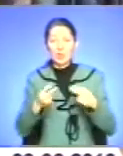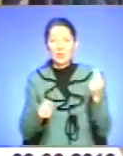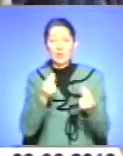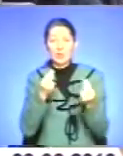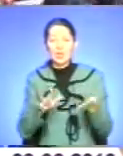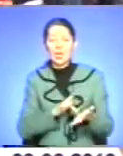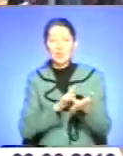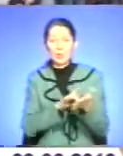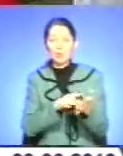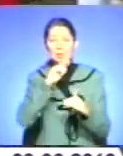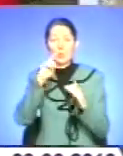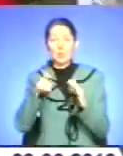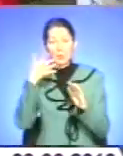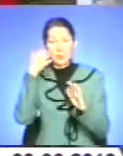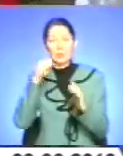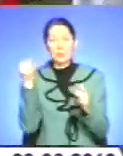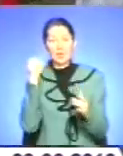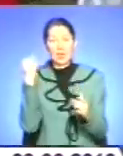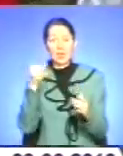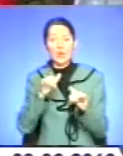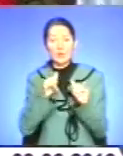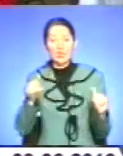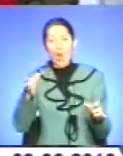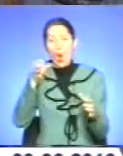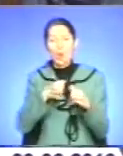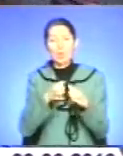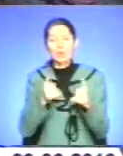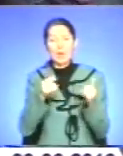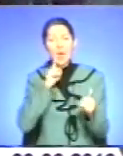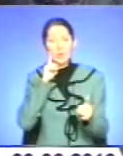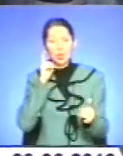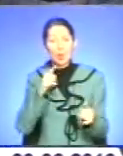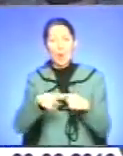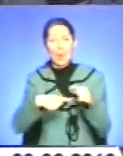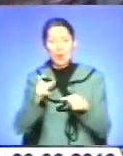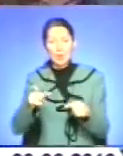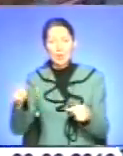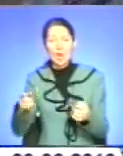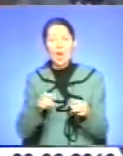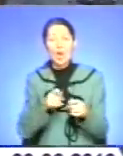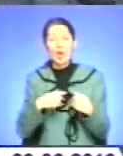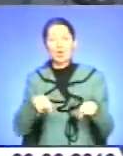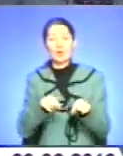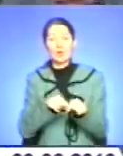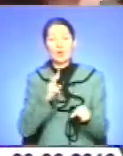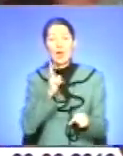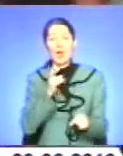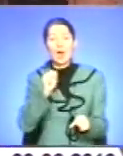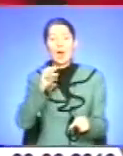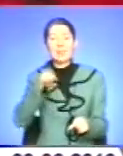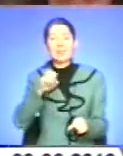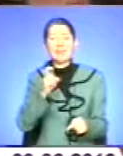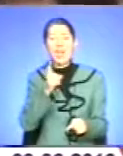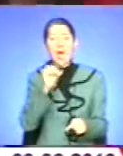екскурсій, пізнавальних гуртків, для молодого покоління підготували катехетичні заняття. Організатори запрошують дітей віком від 8